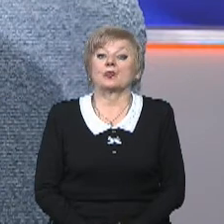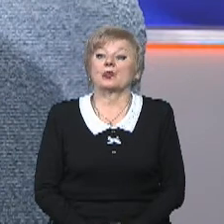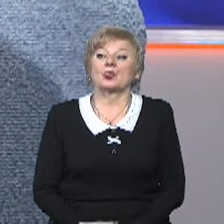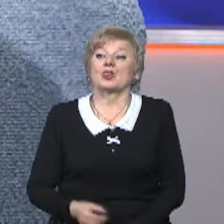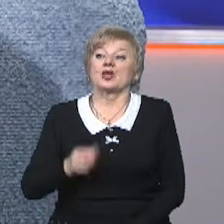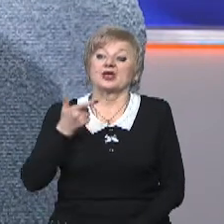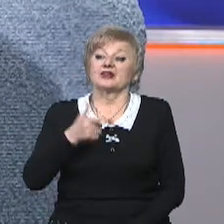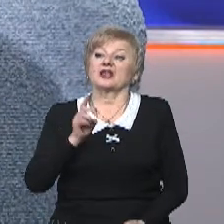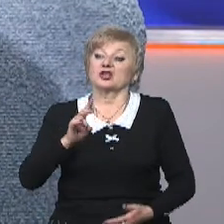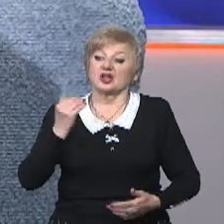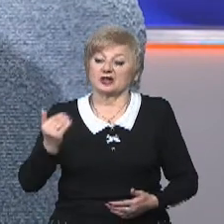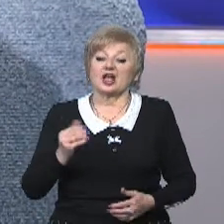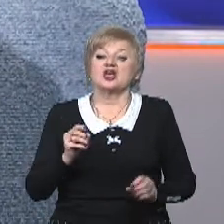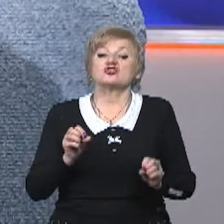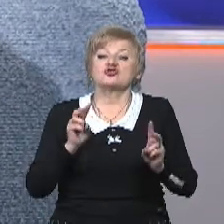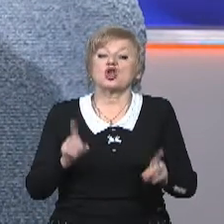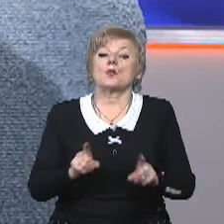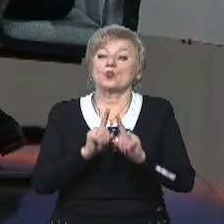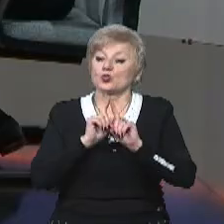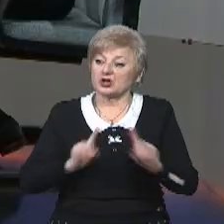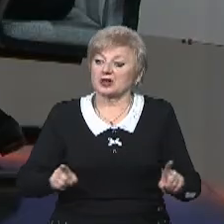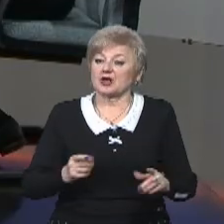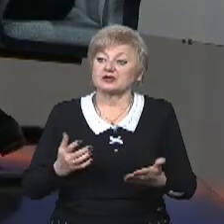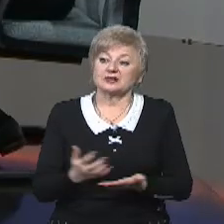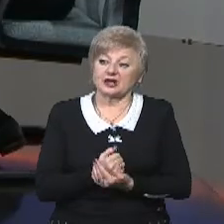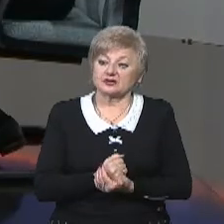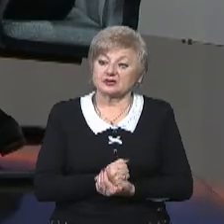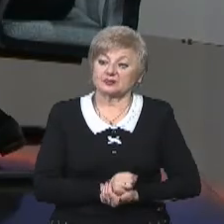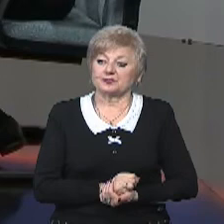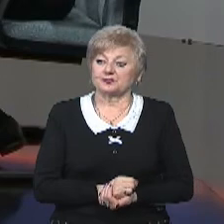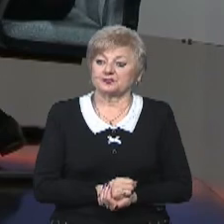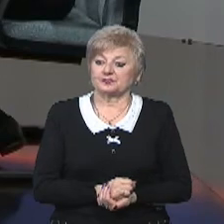Геннадій Миколаївич, чим унікальні ці знахідки?